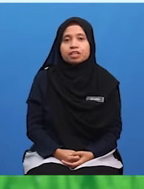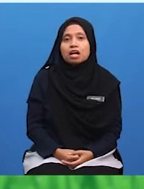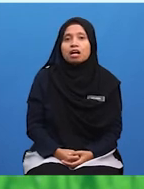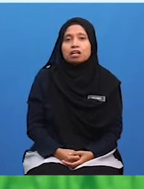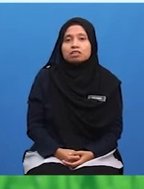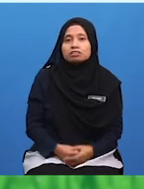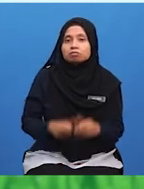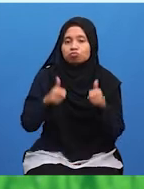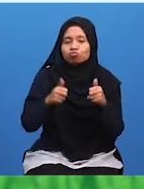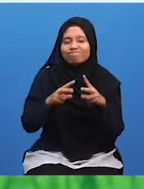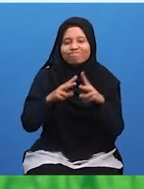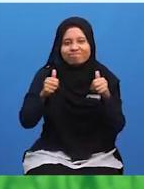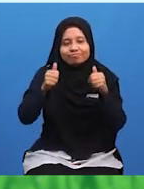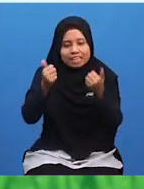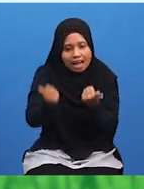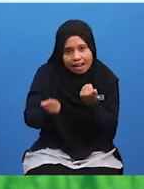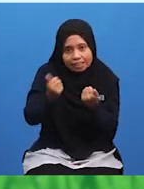kerana kamu sangat adil.